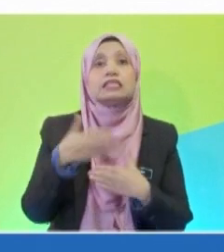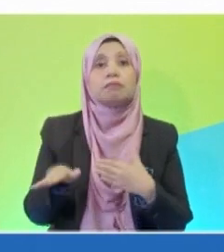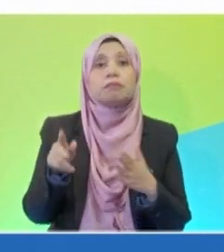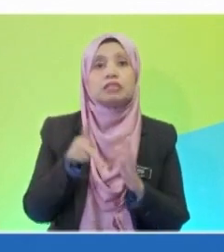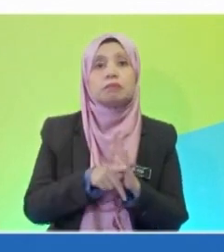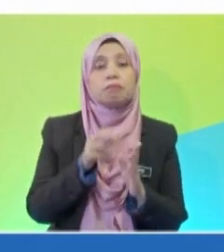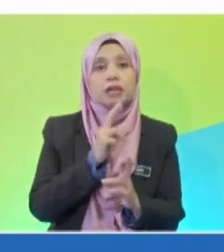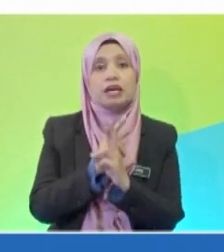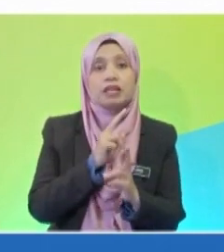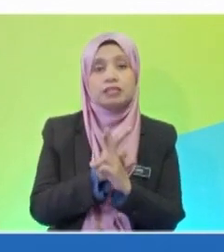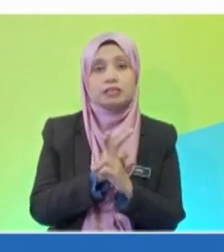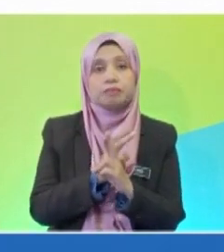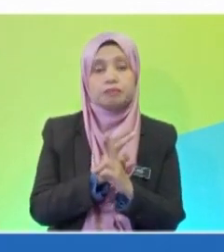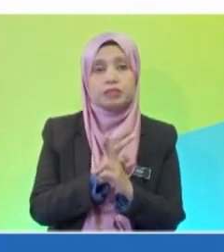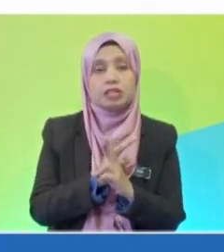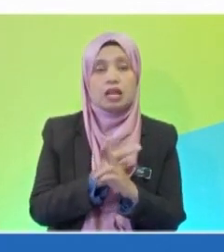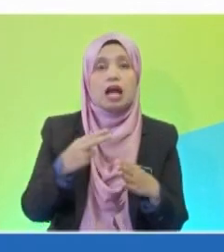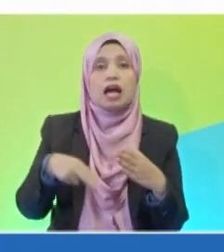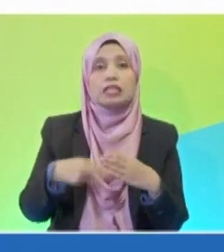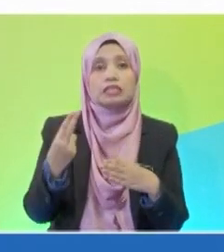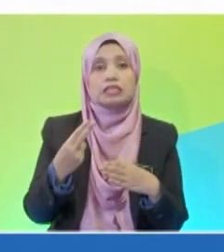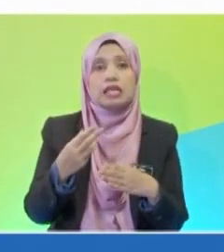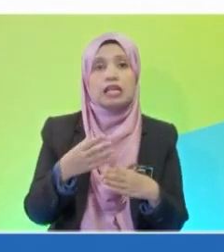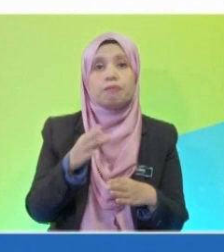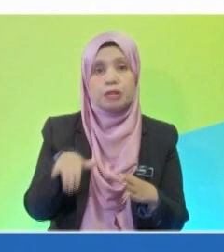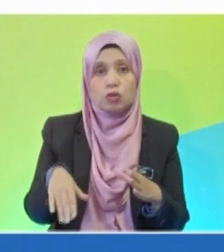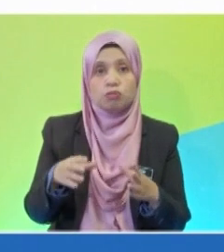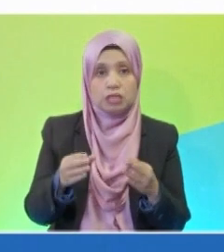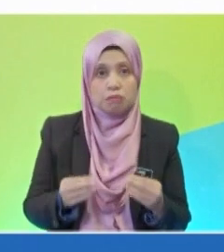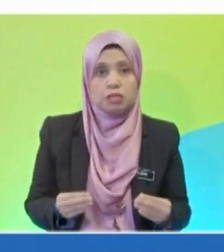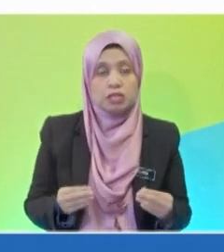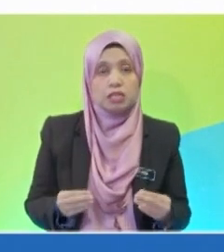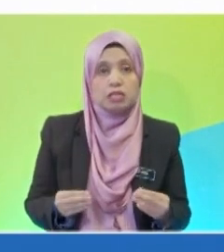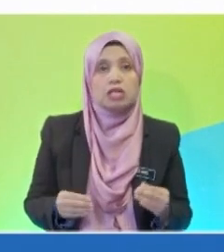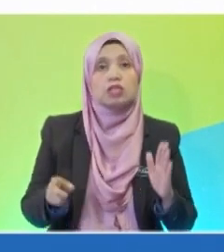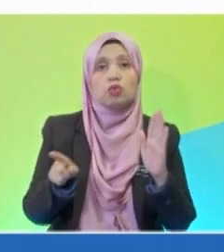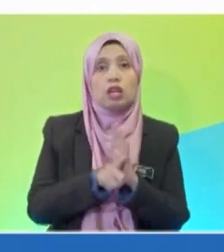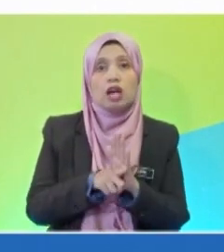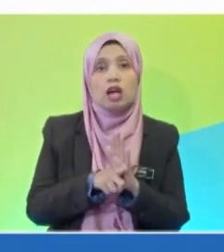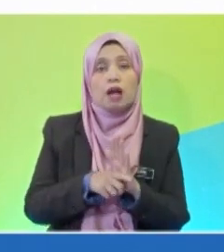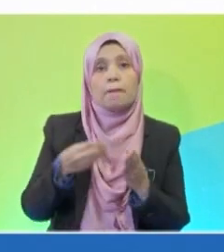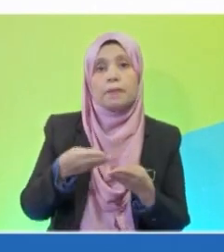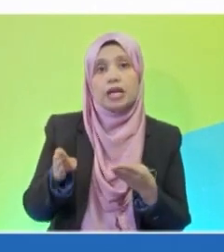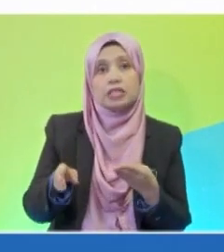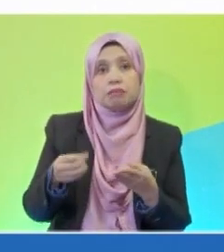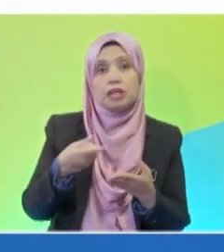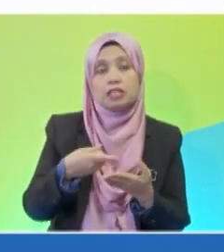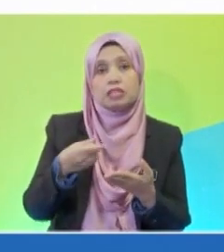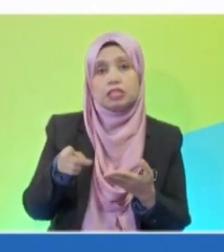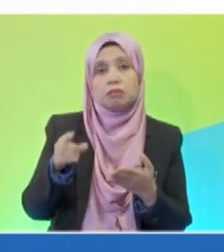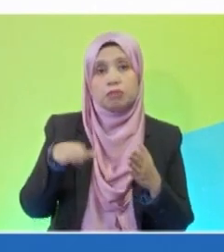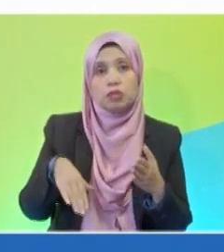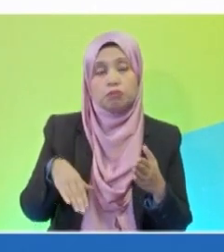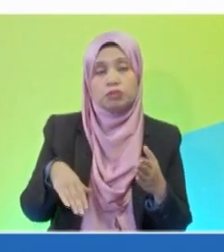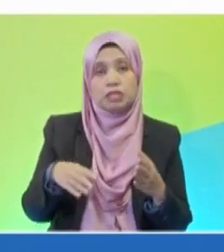adalah belanja prabayar, hasil belum terima. Apa yang perlu awak tolak adalah belanja belum bayar dan hasil belum teroleh.